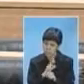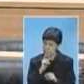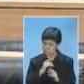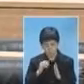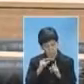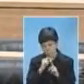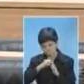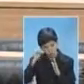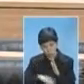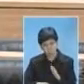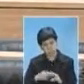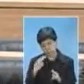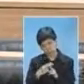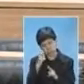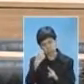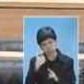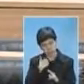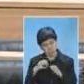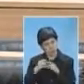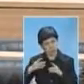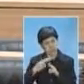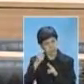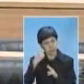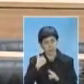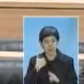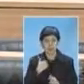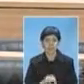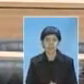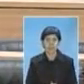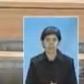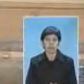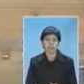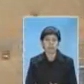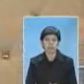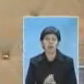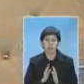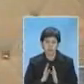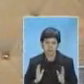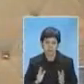ตถอนก่อนไม่งั้นจะเสียชื่อพรรคฝ่ายค้านนะคะ ขอบคุณครับ